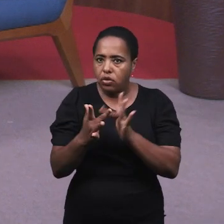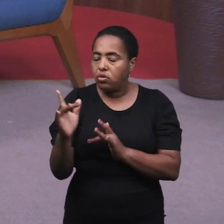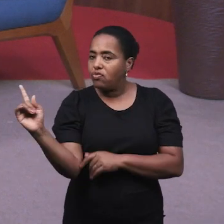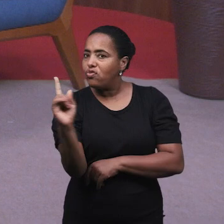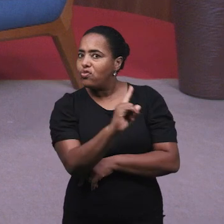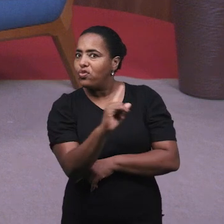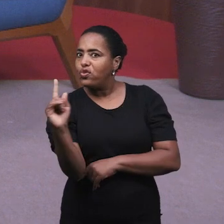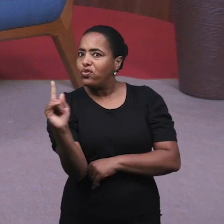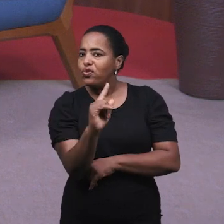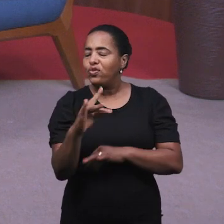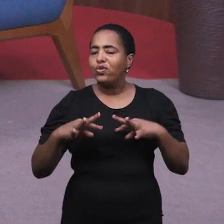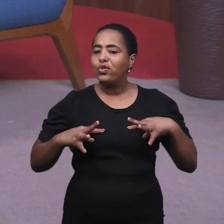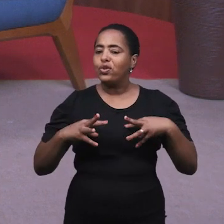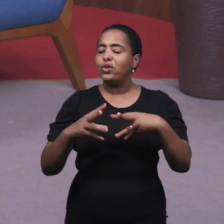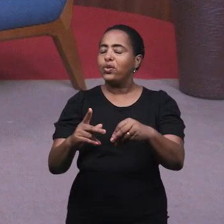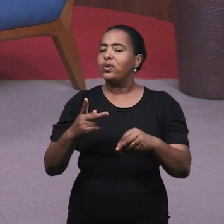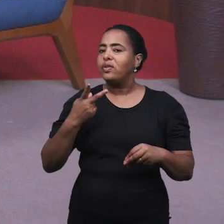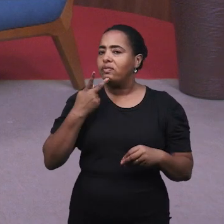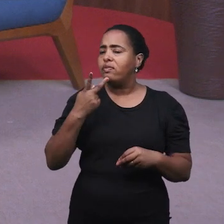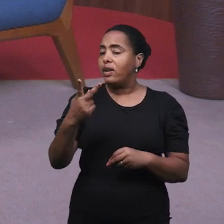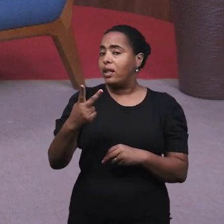ce n'était pas